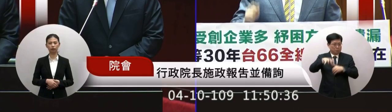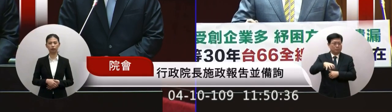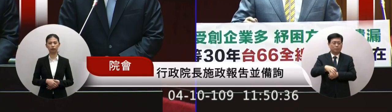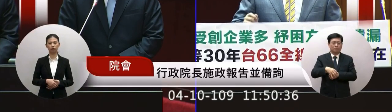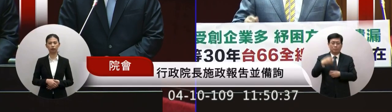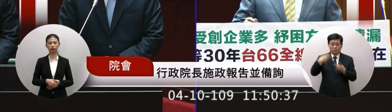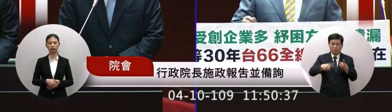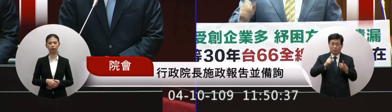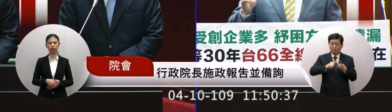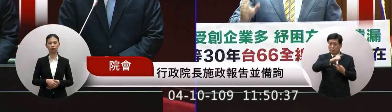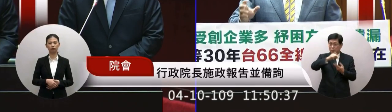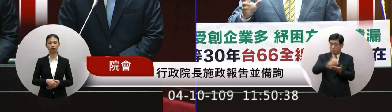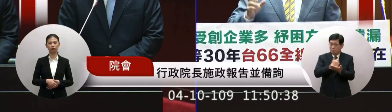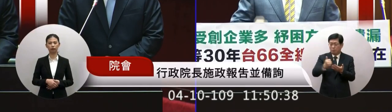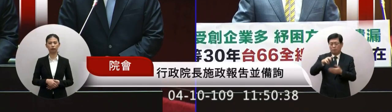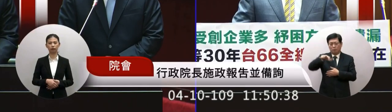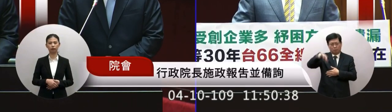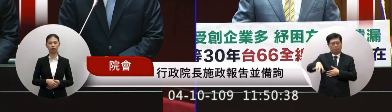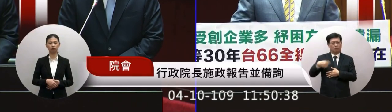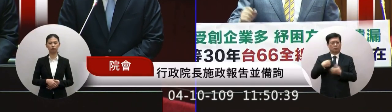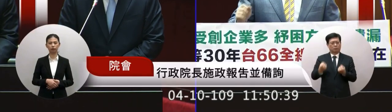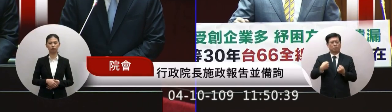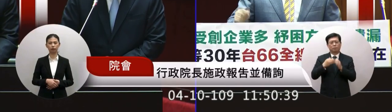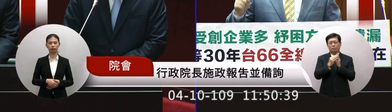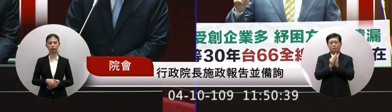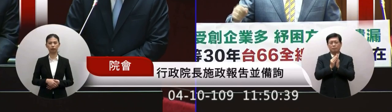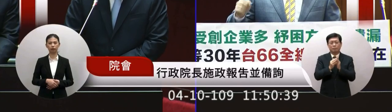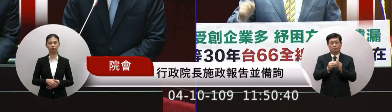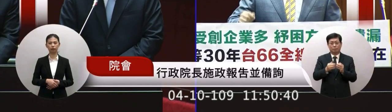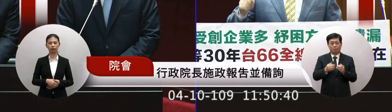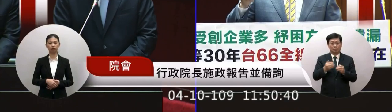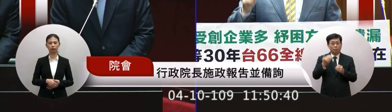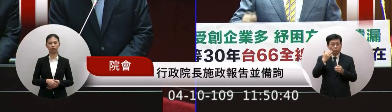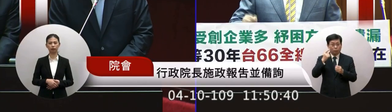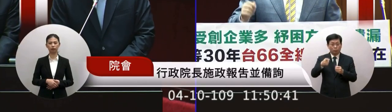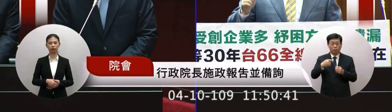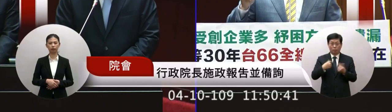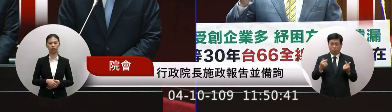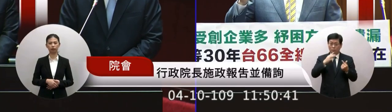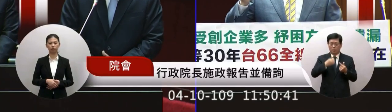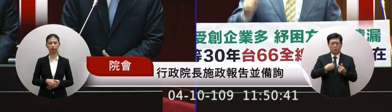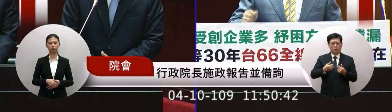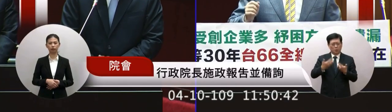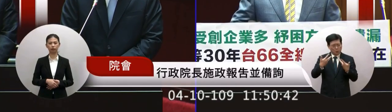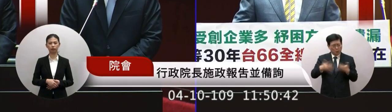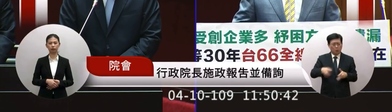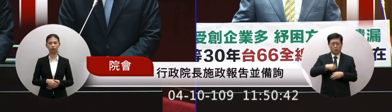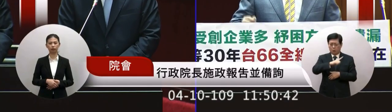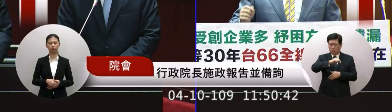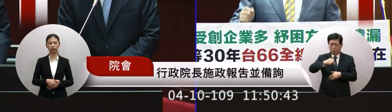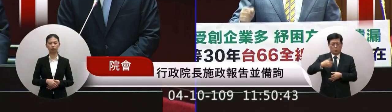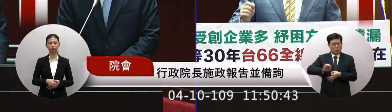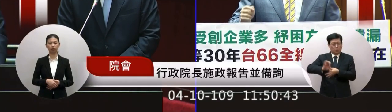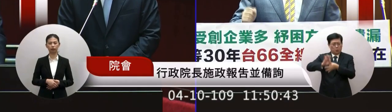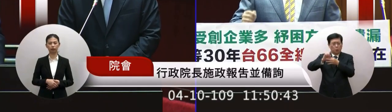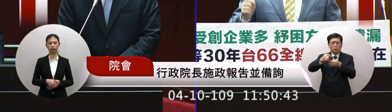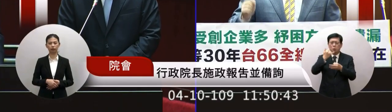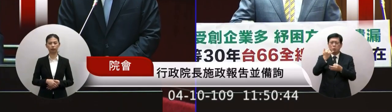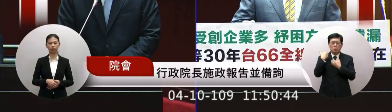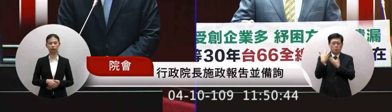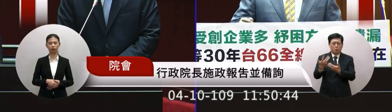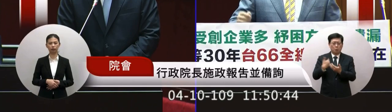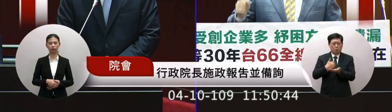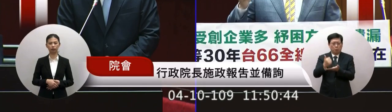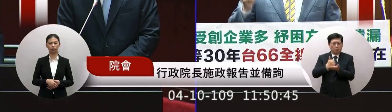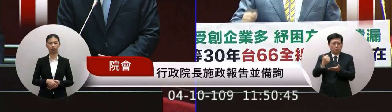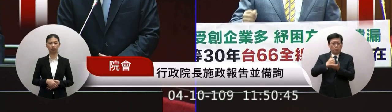在物流上面，因为机场在桃园，所以呢，在航空物流，我们的高附加价值的产业很多，透过航空的物流来做